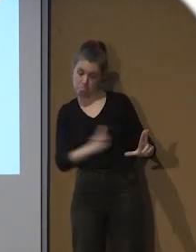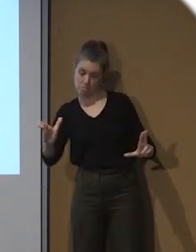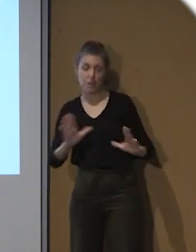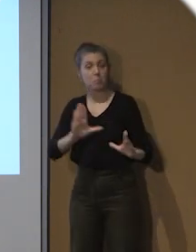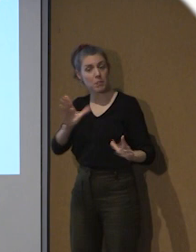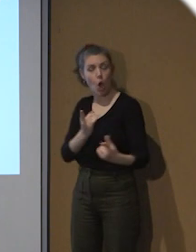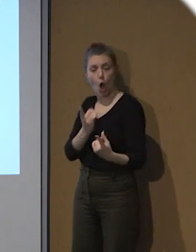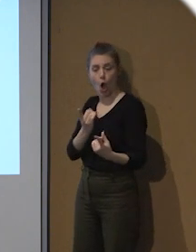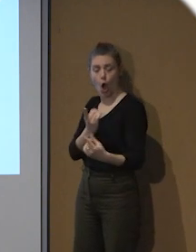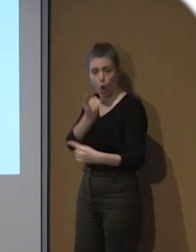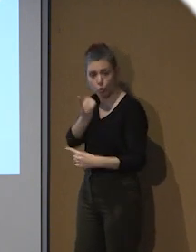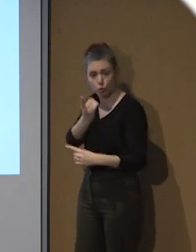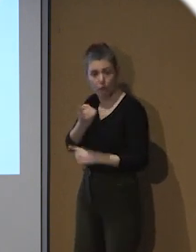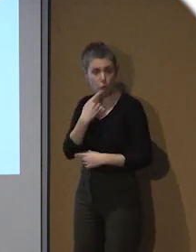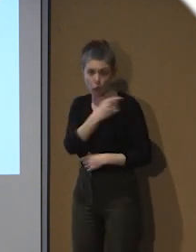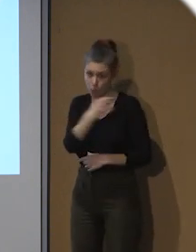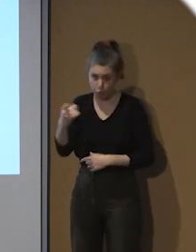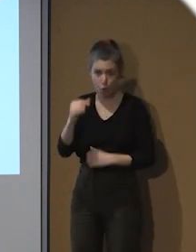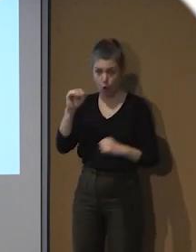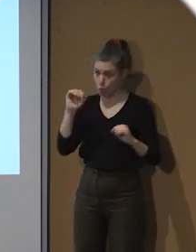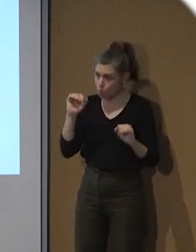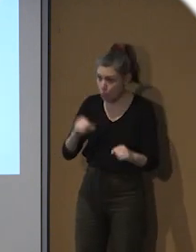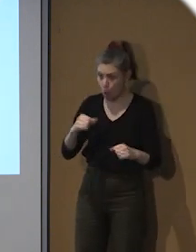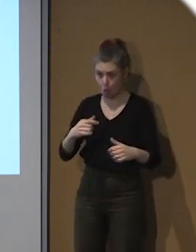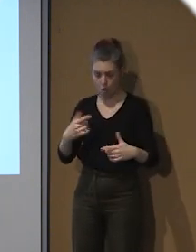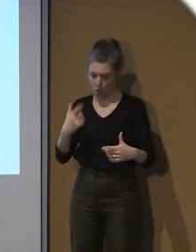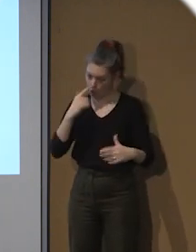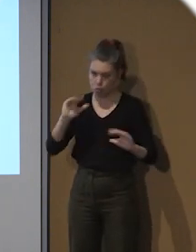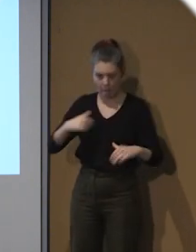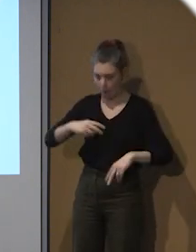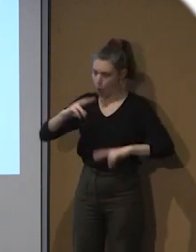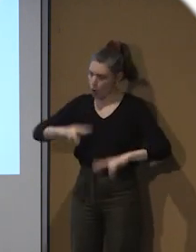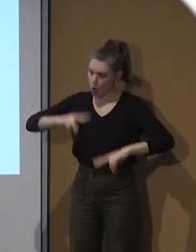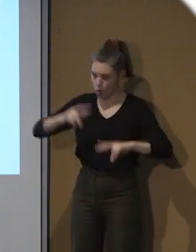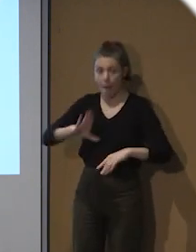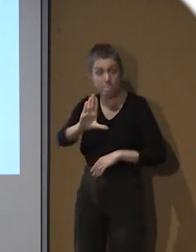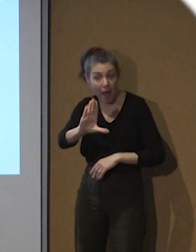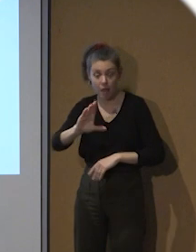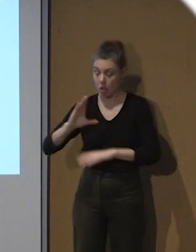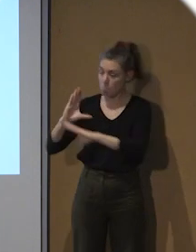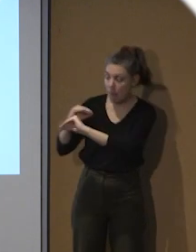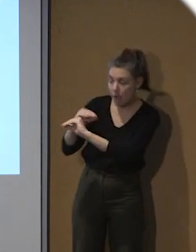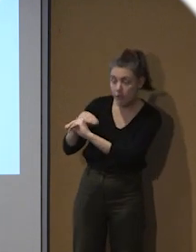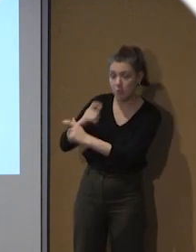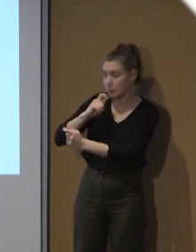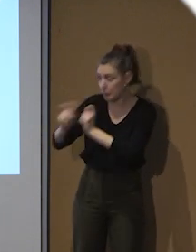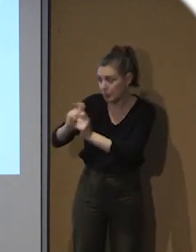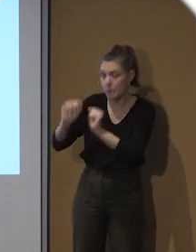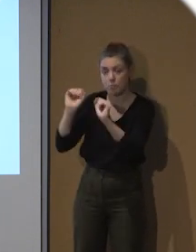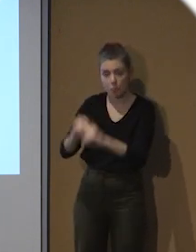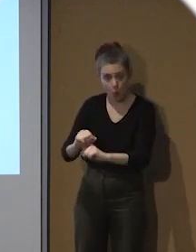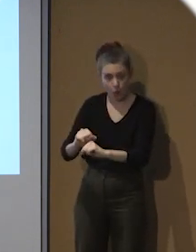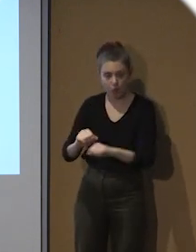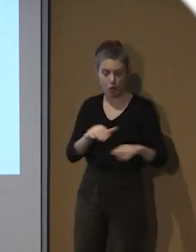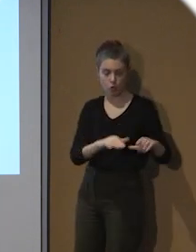vous pouvez parler. Vous êtes capable de tenir une conversation très facile en zone 1, en zone